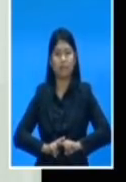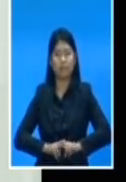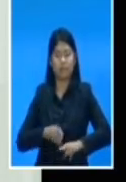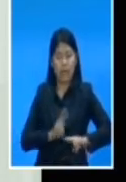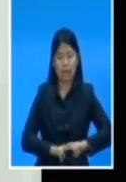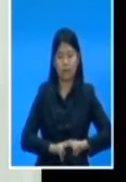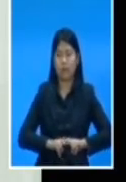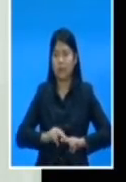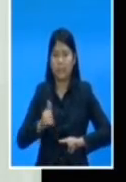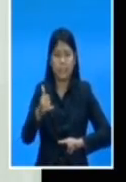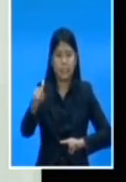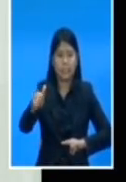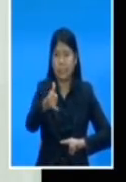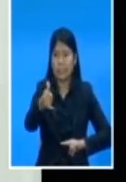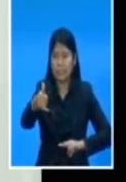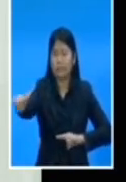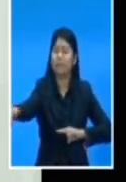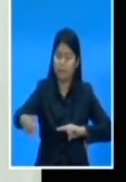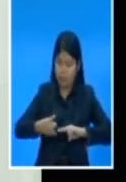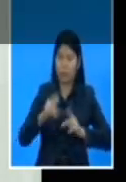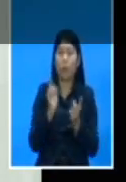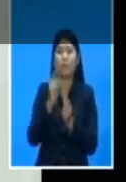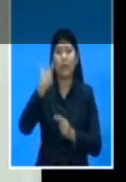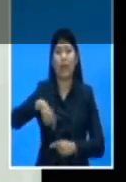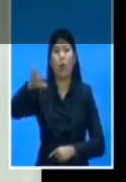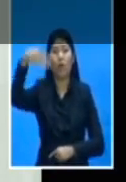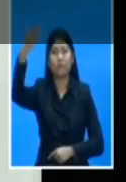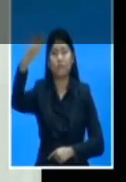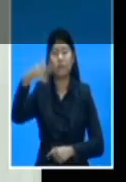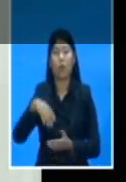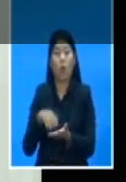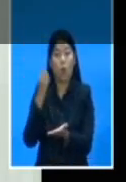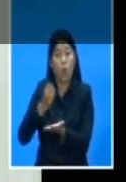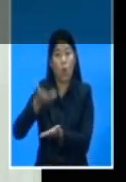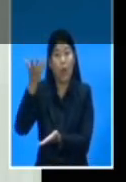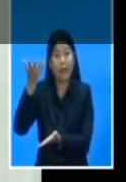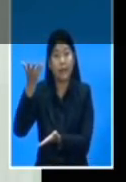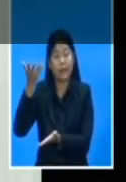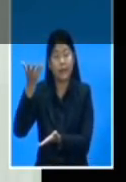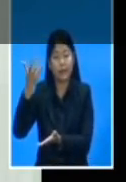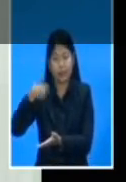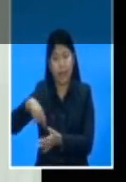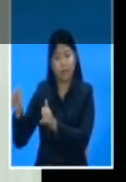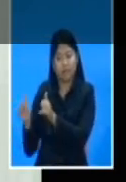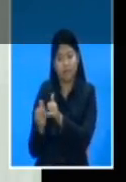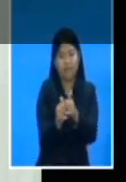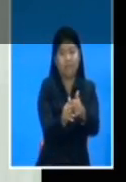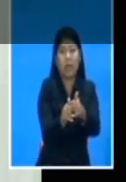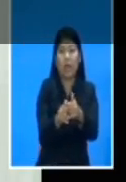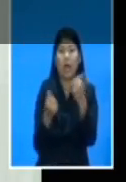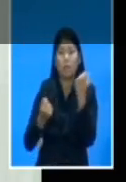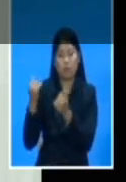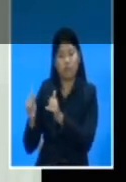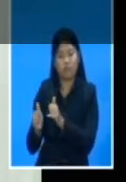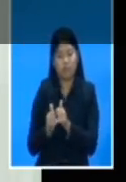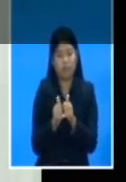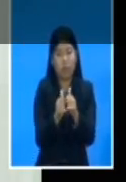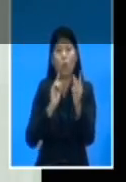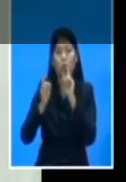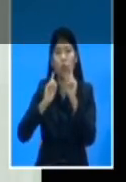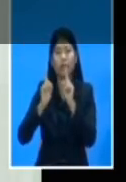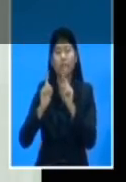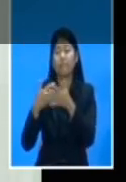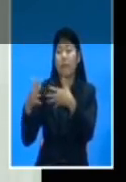ไหนดีพบทนายก่อนคนรวยเอาทนายมาจากบ้านนั่งรถมาด้วยกันคุยกันมาในรถไม่ว่